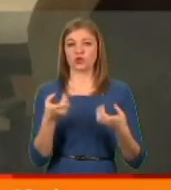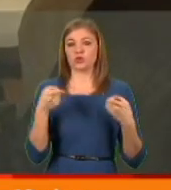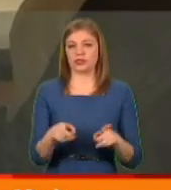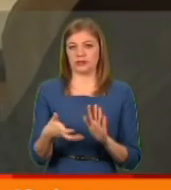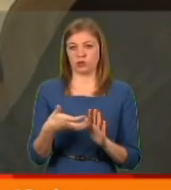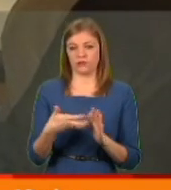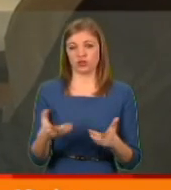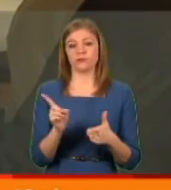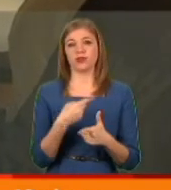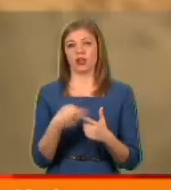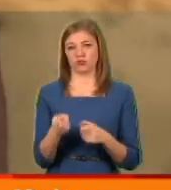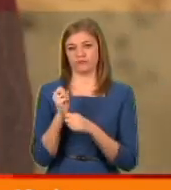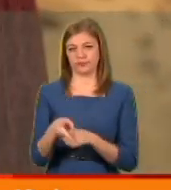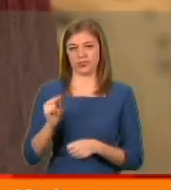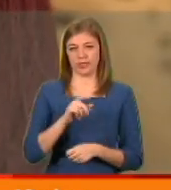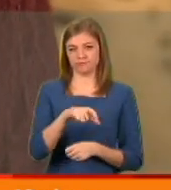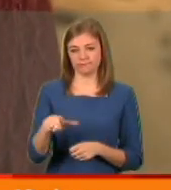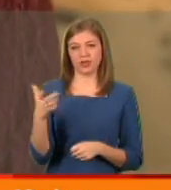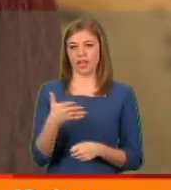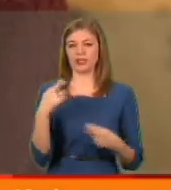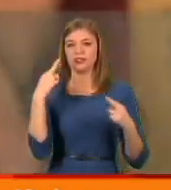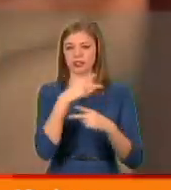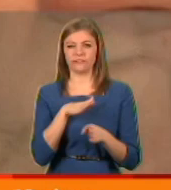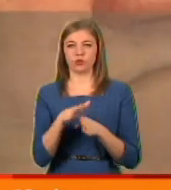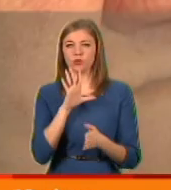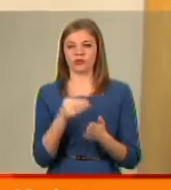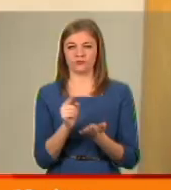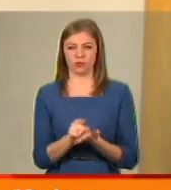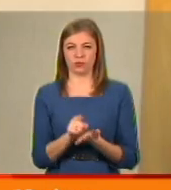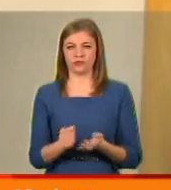не вистачає, або ж звільнять персонал, який неналежно виконує